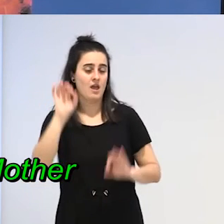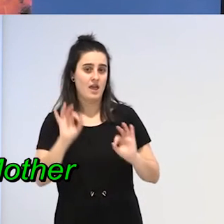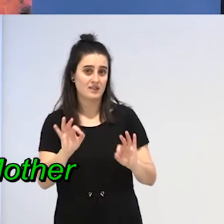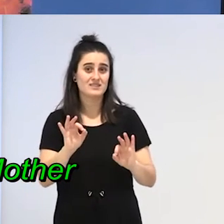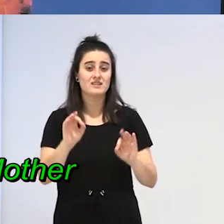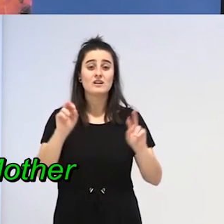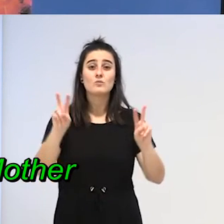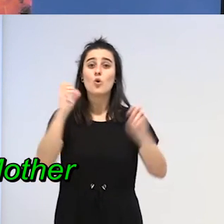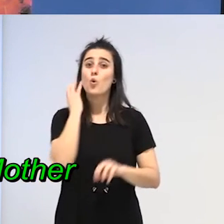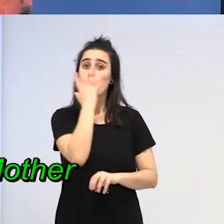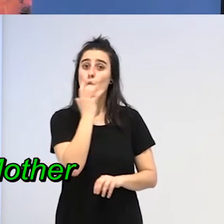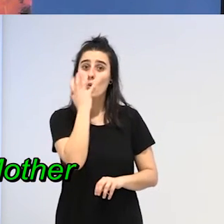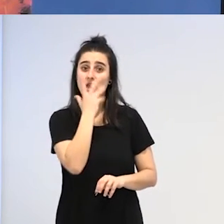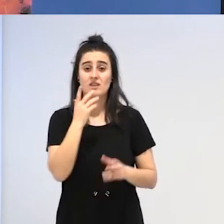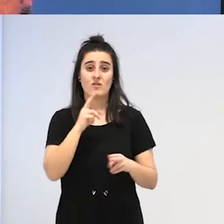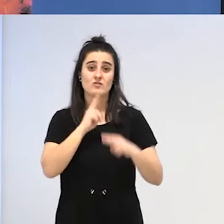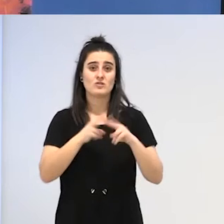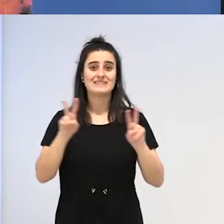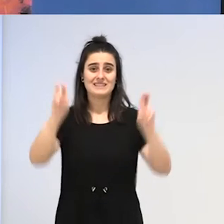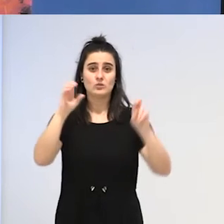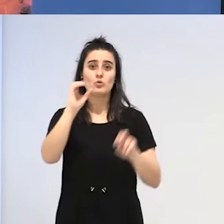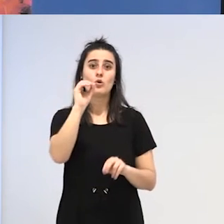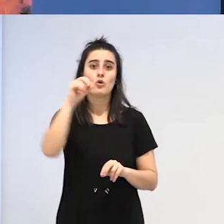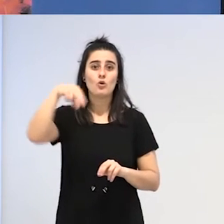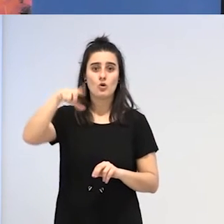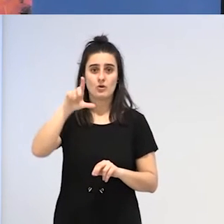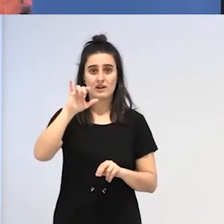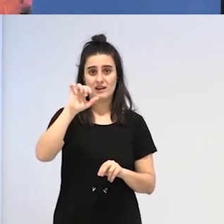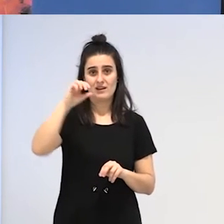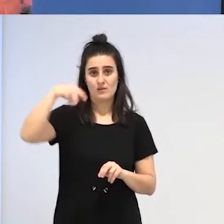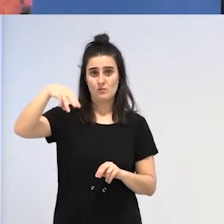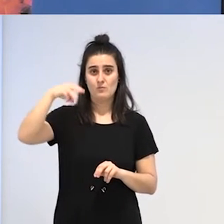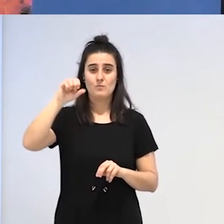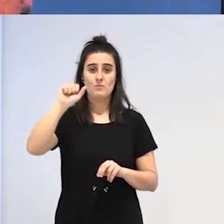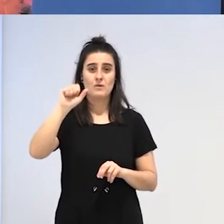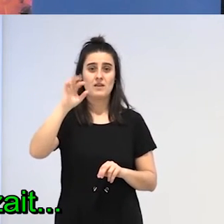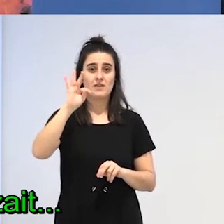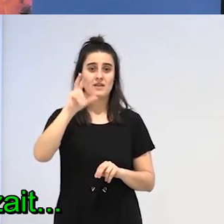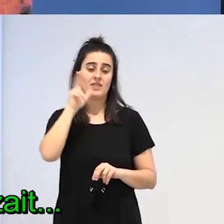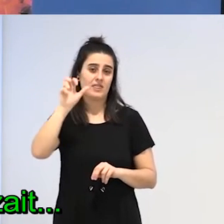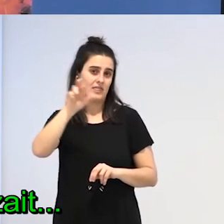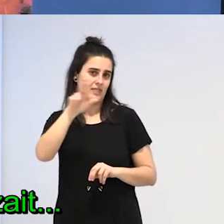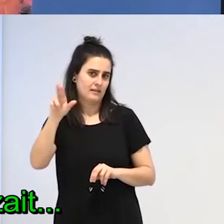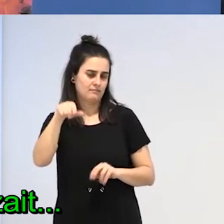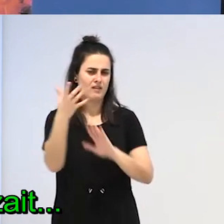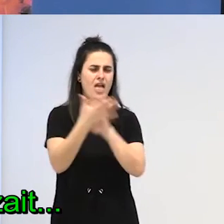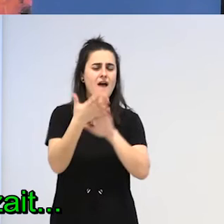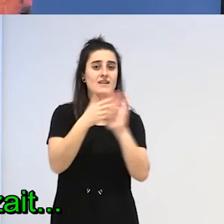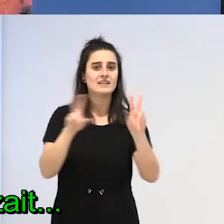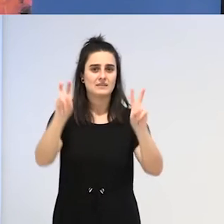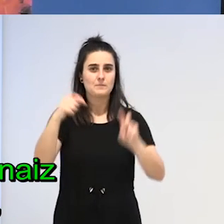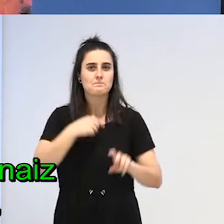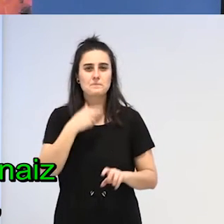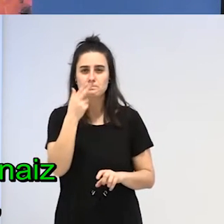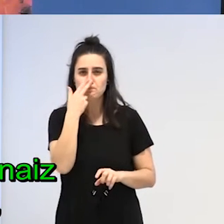oso ipuin garrantzitsua da, bueno, tropo hori lantzen. Baina niri gehiago interesatzen